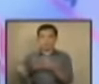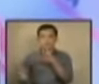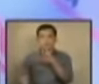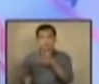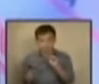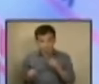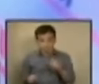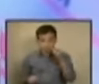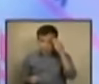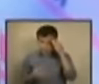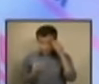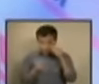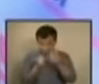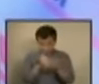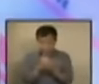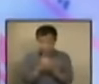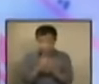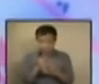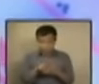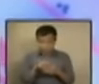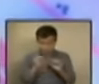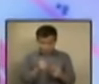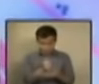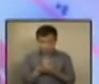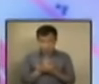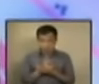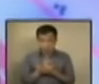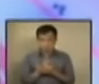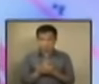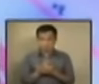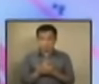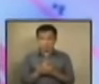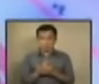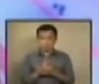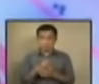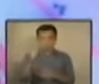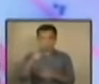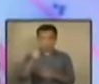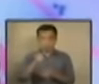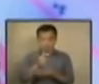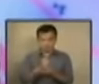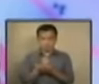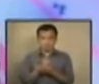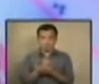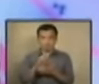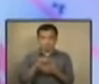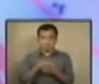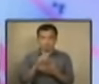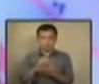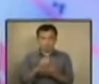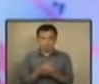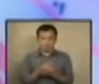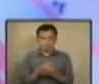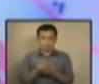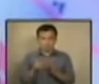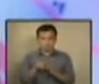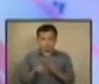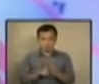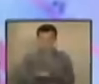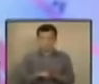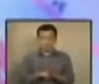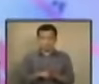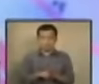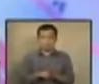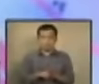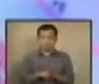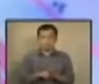nanay. Alam niyo, makakatulong ko kayo, willing ko kayong tumulong. Ay, makikipagtulungan naman po kami, siyempre ho, batas naman ho yan, dapat ho dating